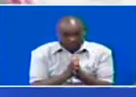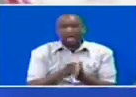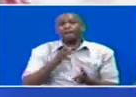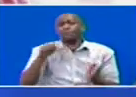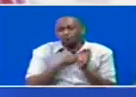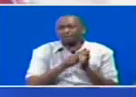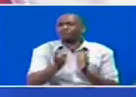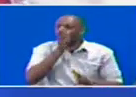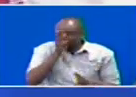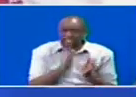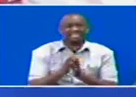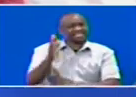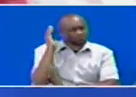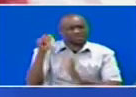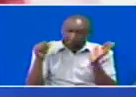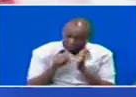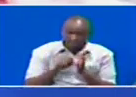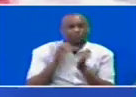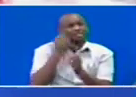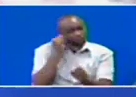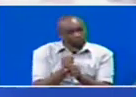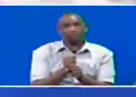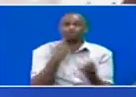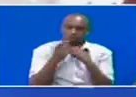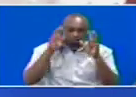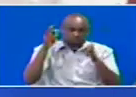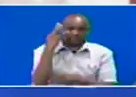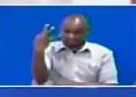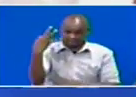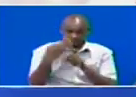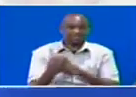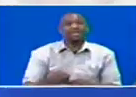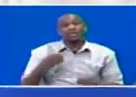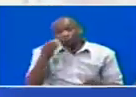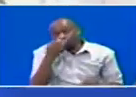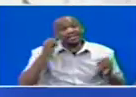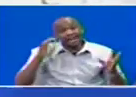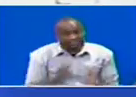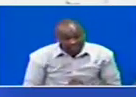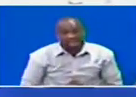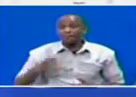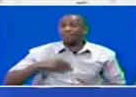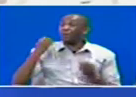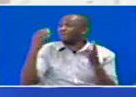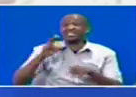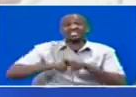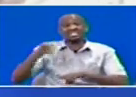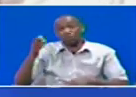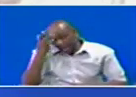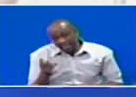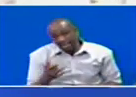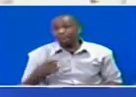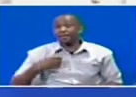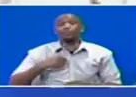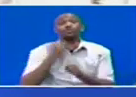Maji utovu Usama na ukosefu ajira vikizungumziwa hakuna kitu kukula anaona Watu wote wamekuja kukaa hapa hakuna mtu